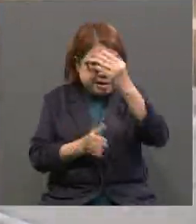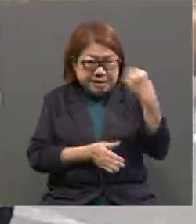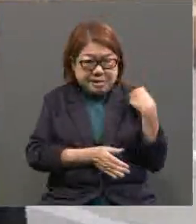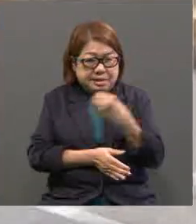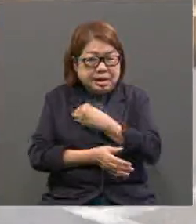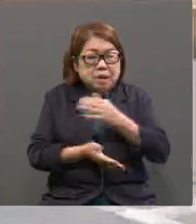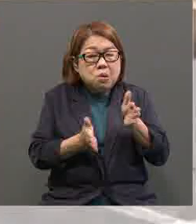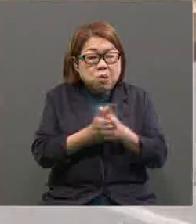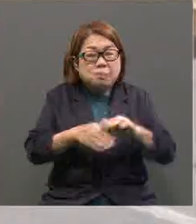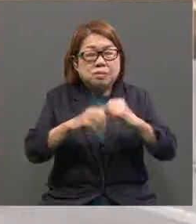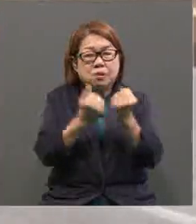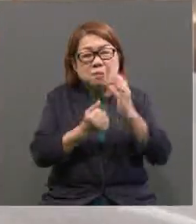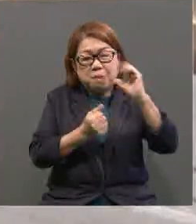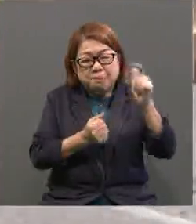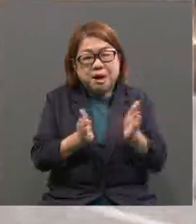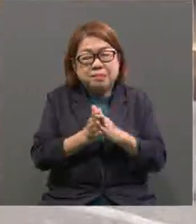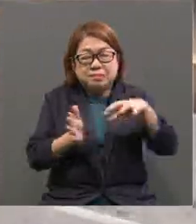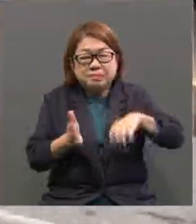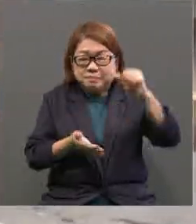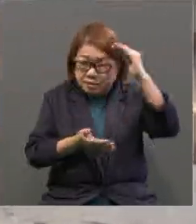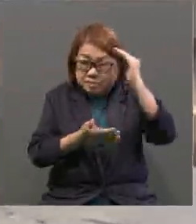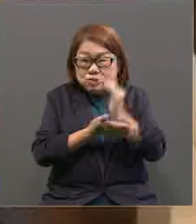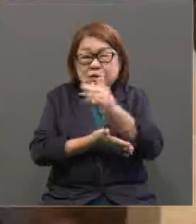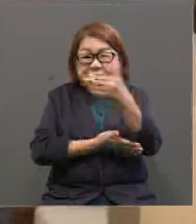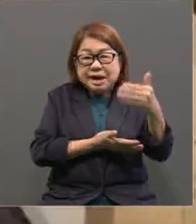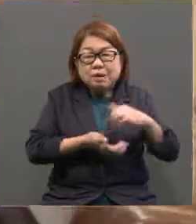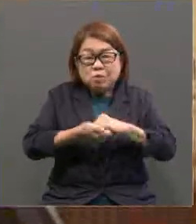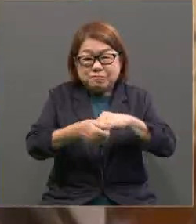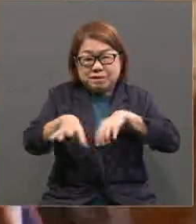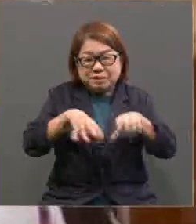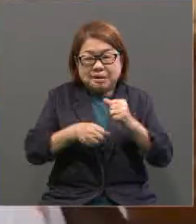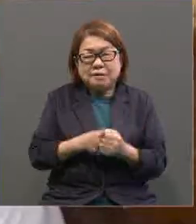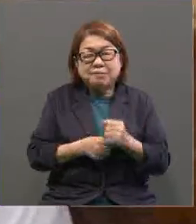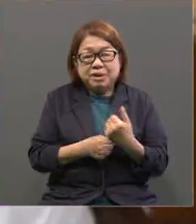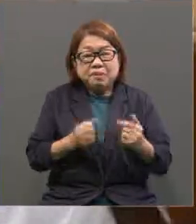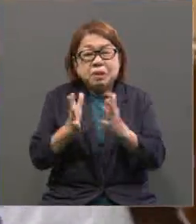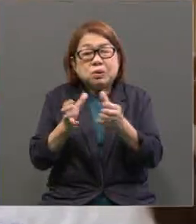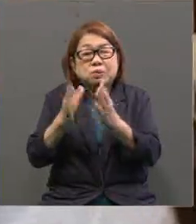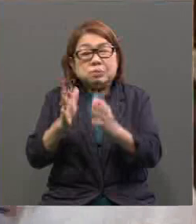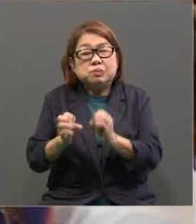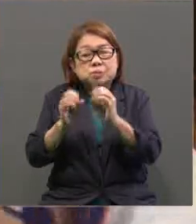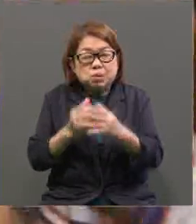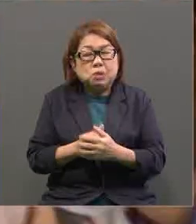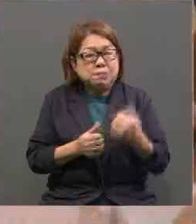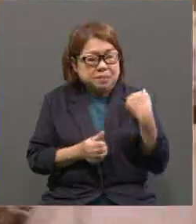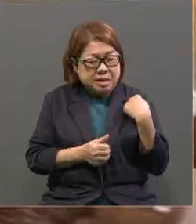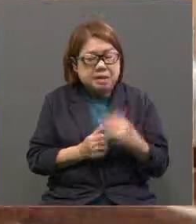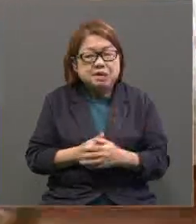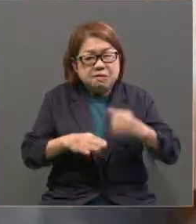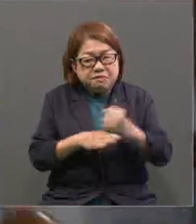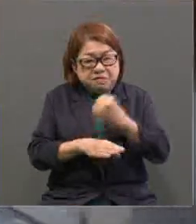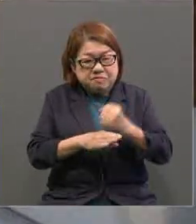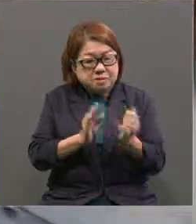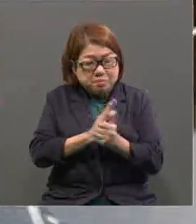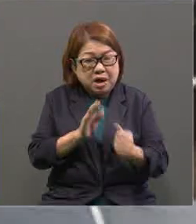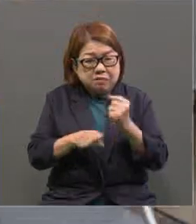คมผู้ปกครองและสำนักงานตำรวจแห่งชาติจัดขึ้นนะมีคณะครูผู้นำฝึกจากหน่วยงานที่เกี่ยวข้องโดยตรงนะครับมาฝึกให้กับ